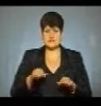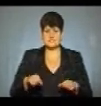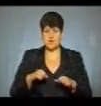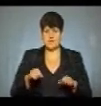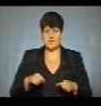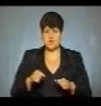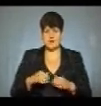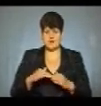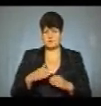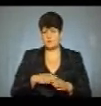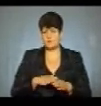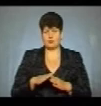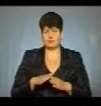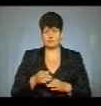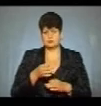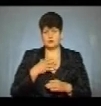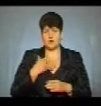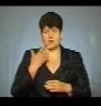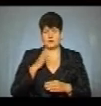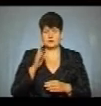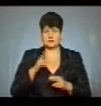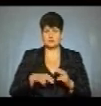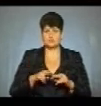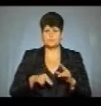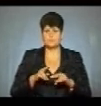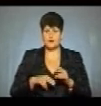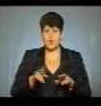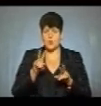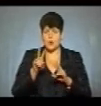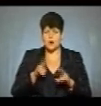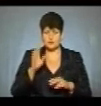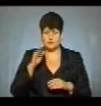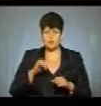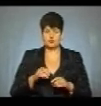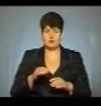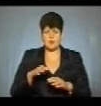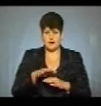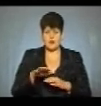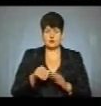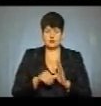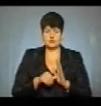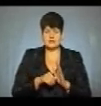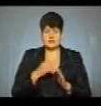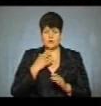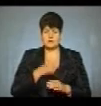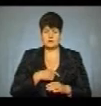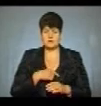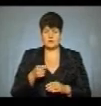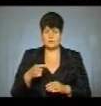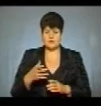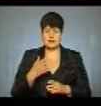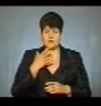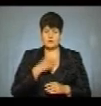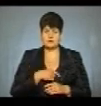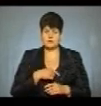не влаштовує, коли буде добудована. Оглянули водну арену шестеро народних депутатів від Тернопільщини. Народний депутат України